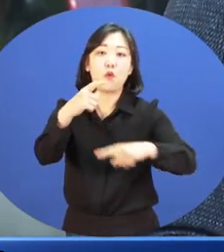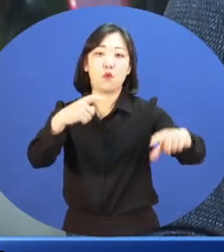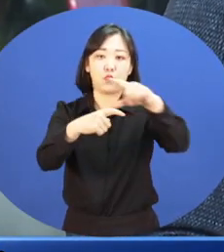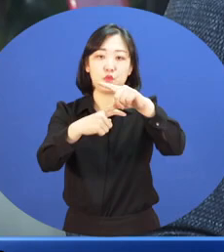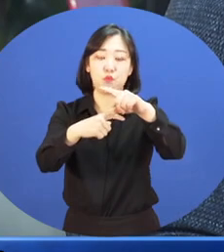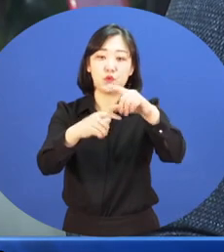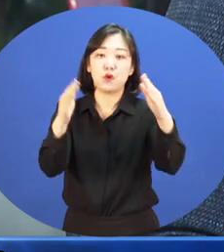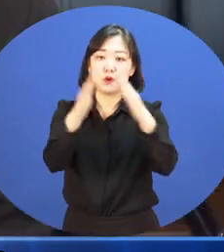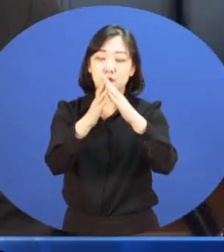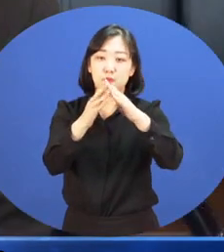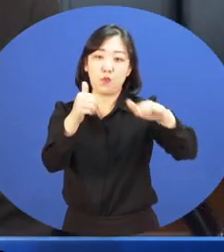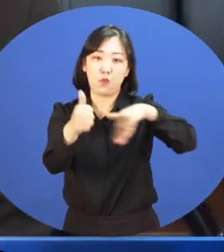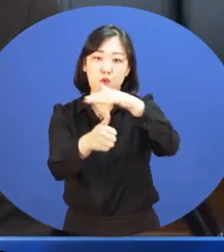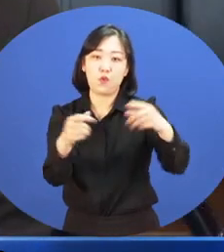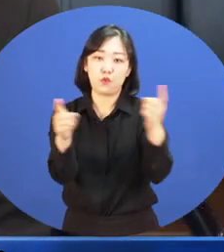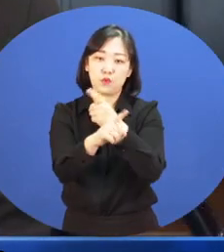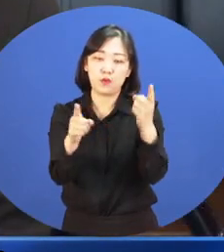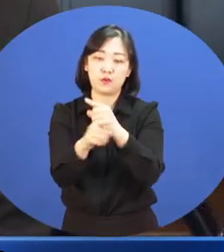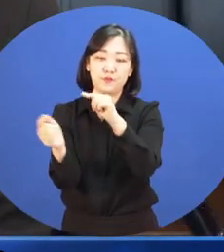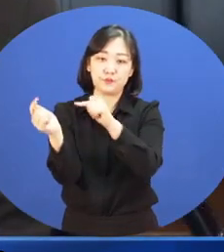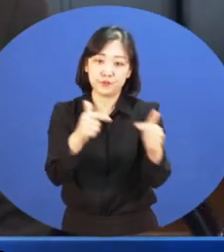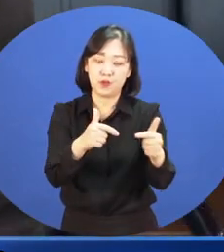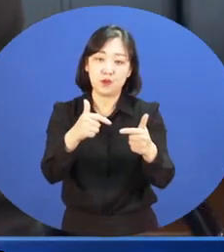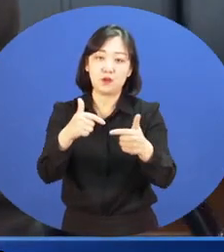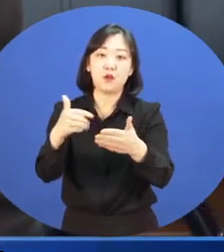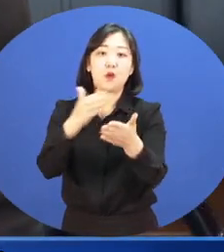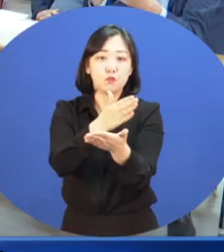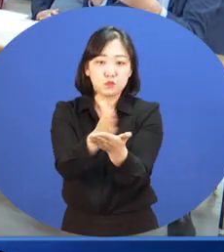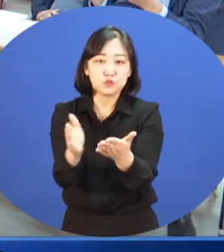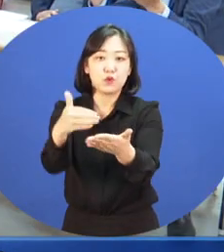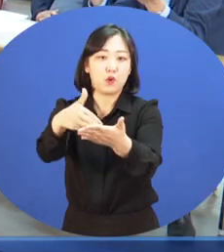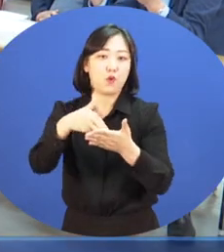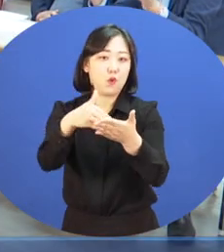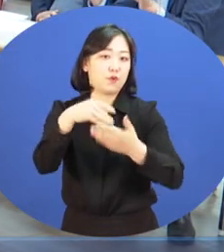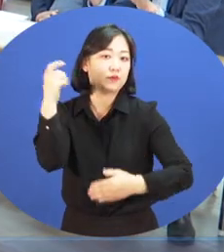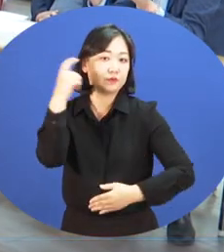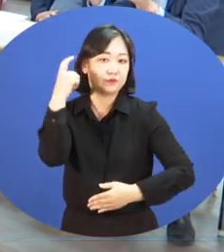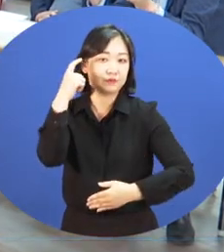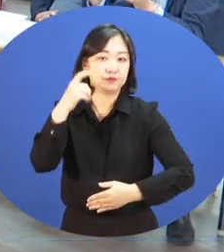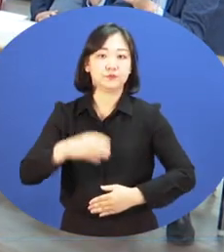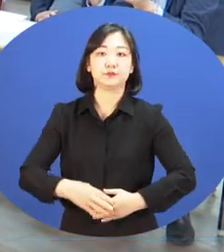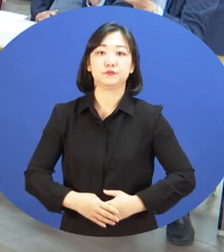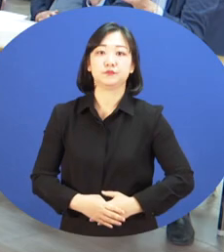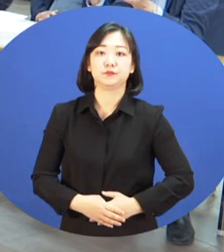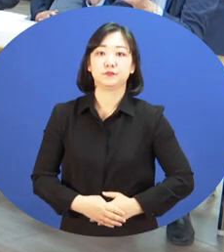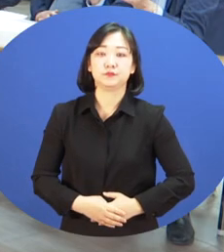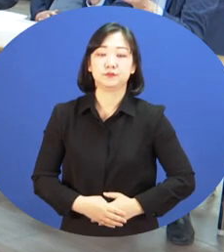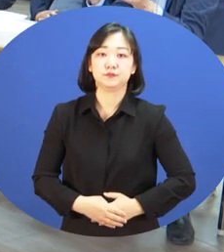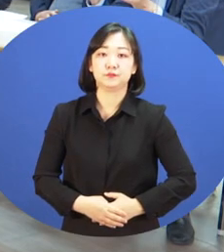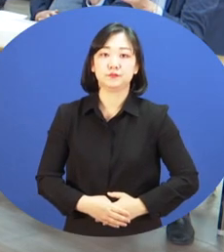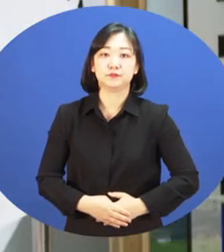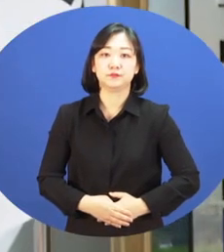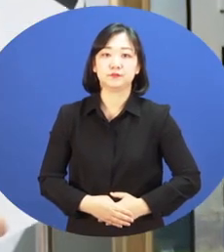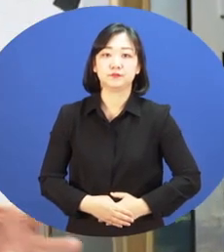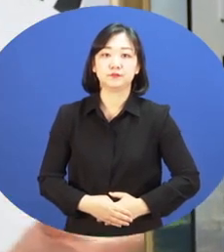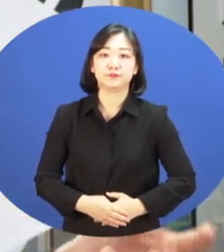확충, 주거환경 개선 등 다양한 분야에 대한 건의를 청취했습니다.